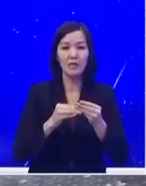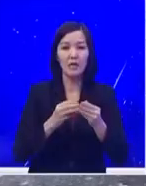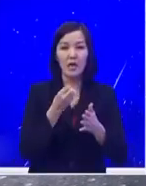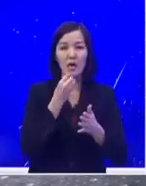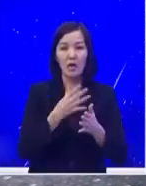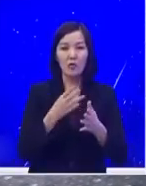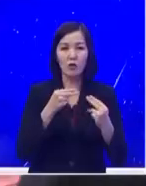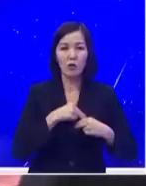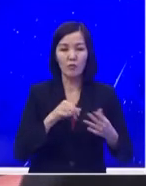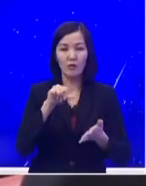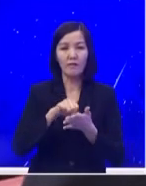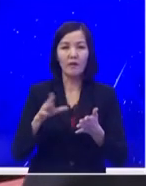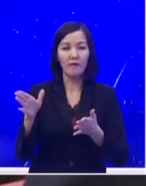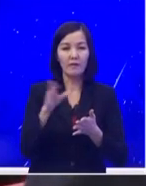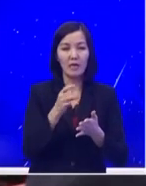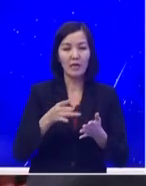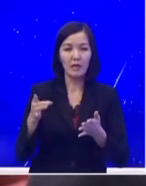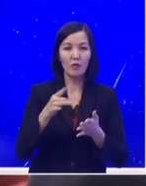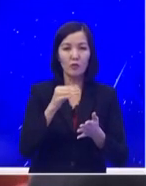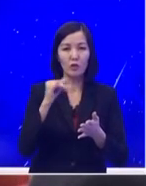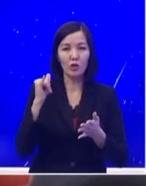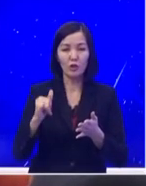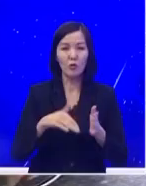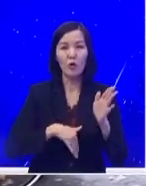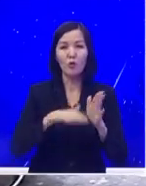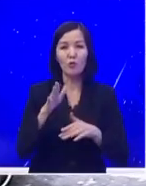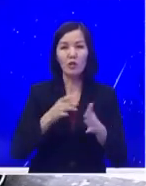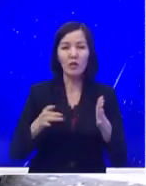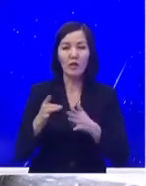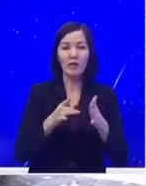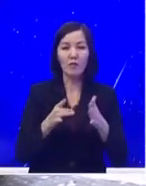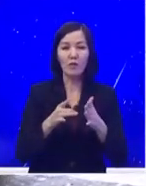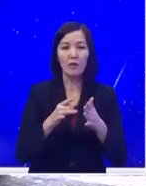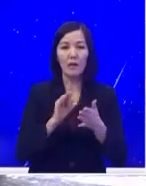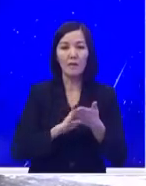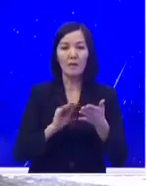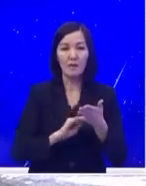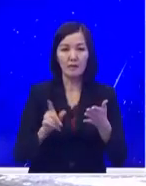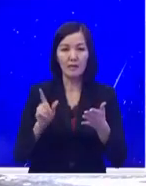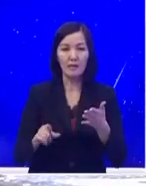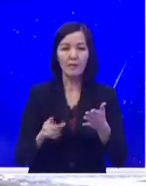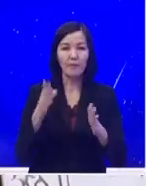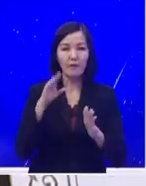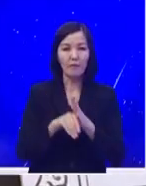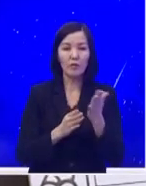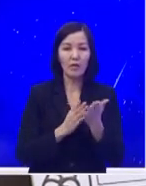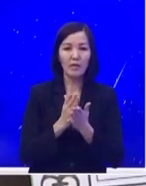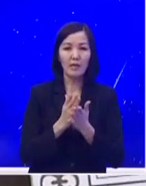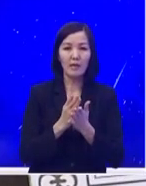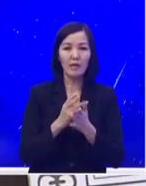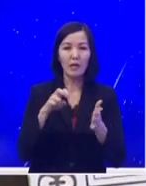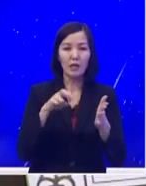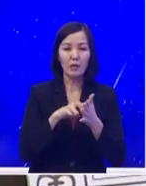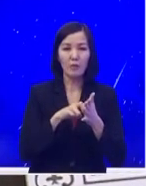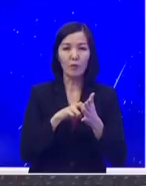работы представителей всех регионов края ЖТСУ. Поэтому лучшие районные пресс-секретари и сотрудники отдела внутренней политики получили дипломы и